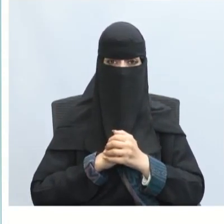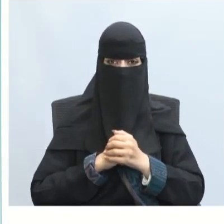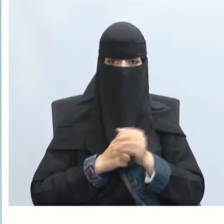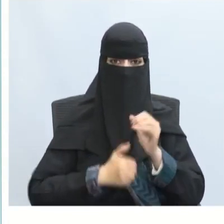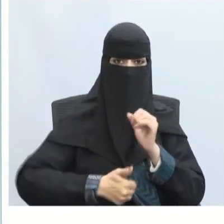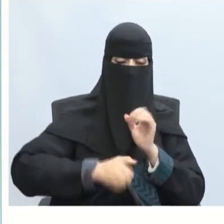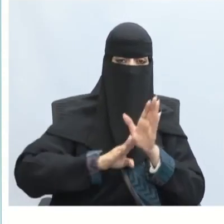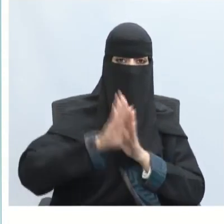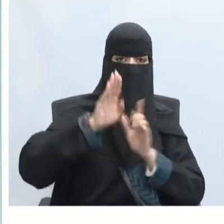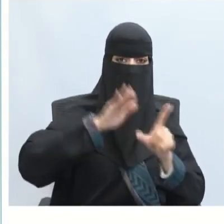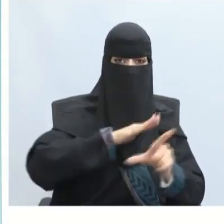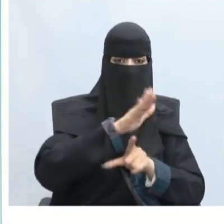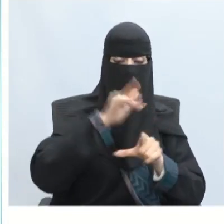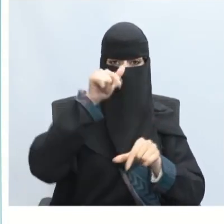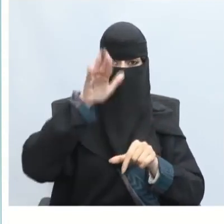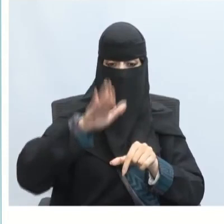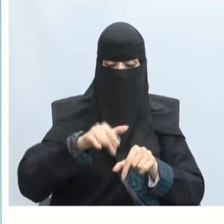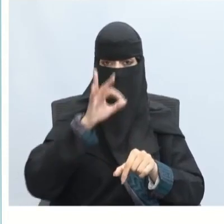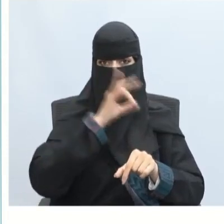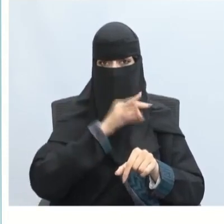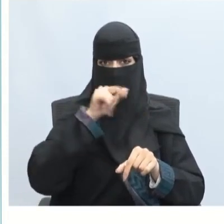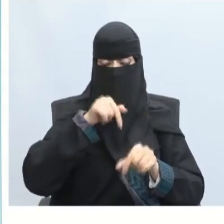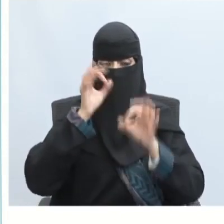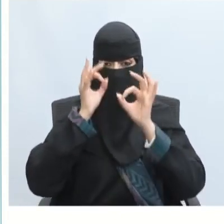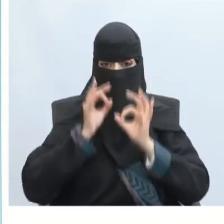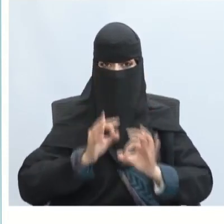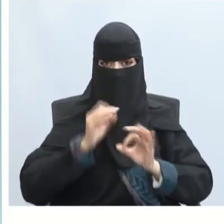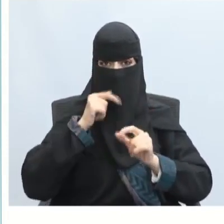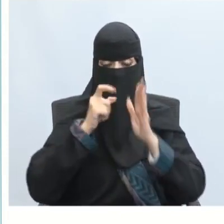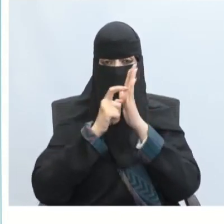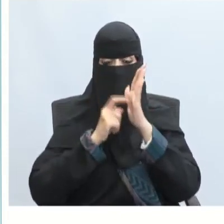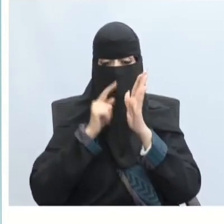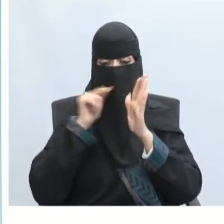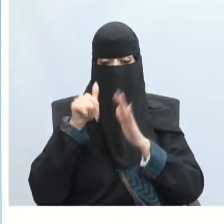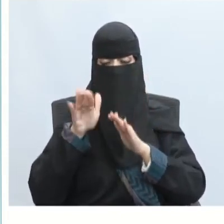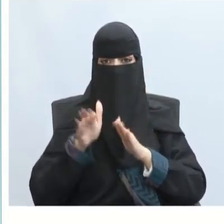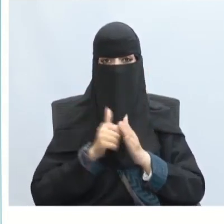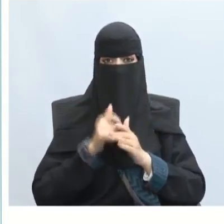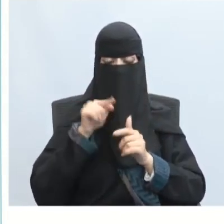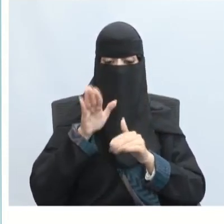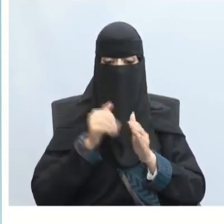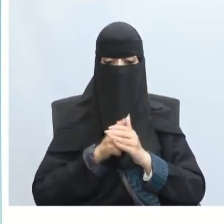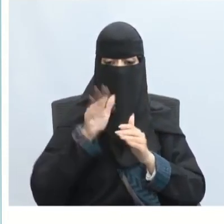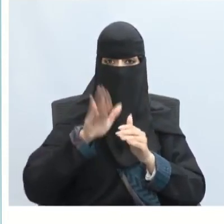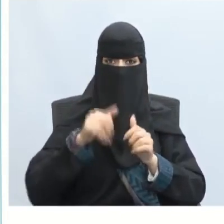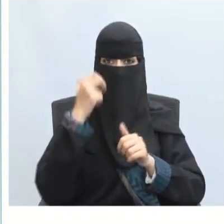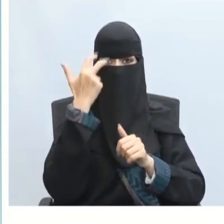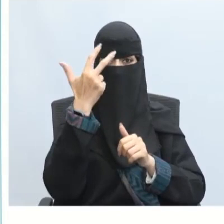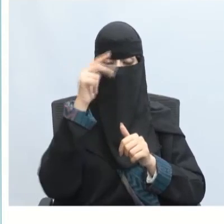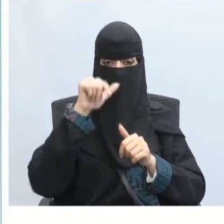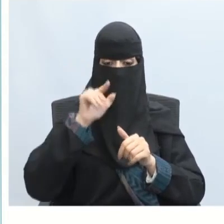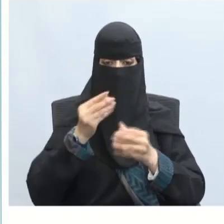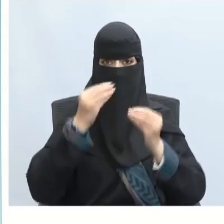تعزيز المواطنه هذه نتائج التزام الانظمه من نتائج ذكرنا ثمانيه